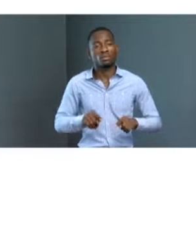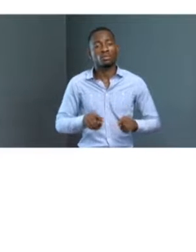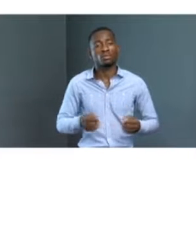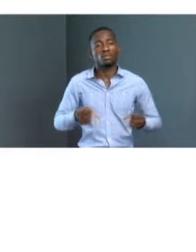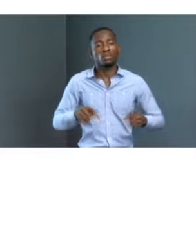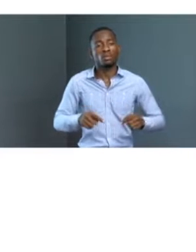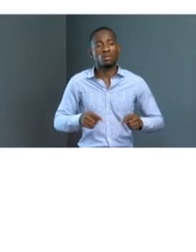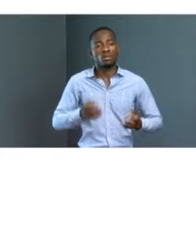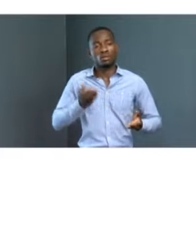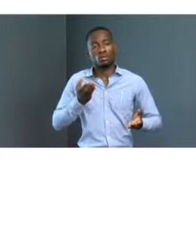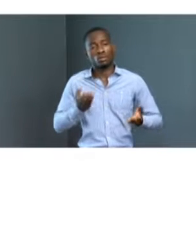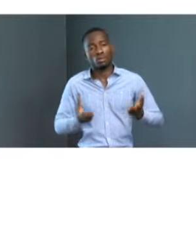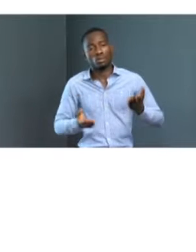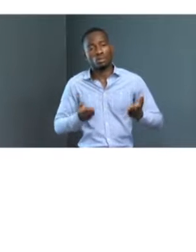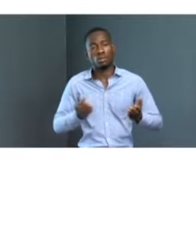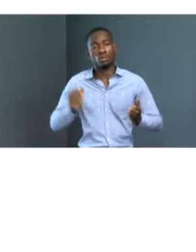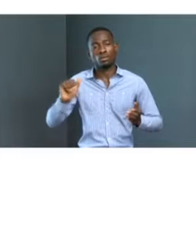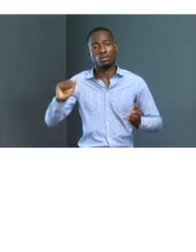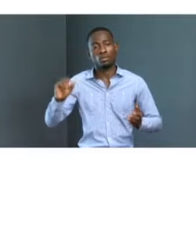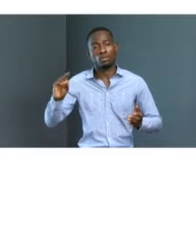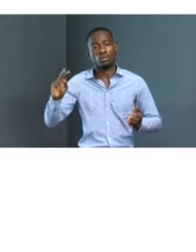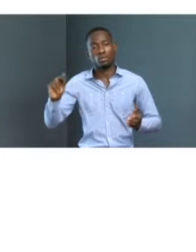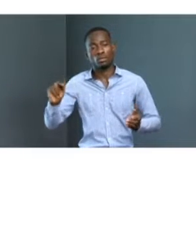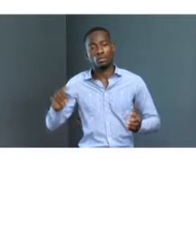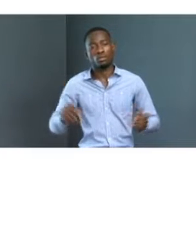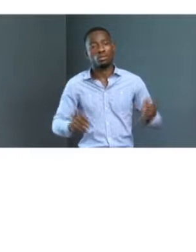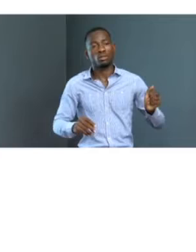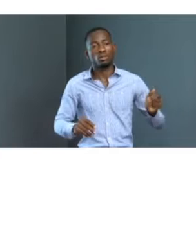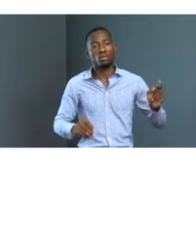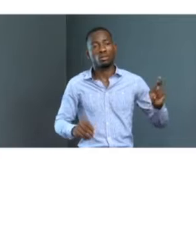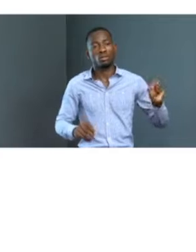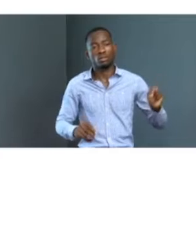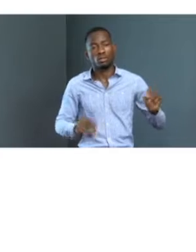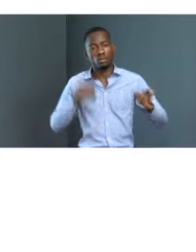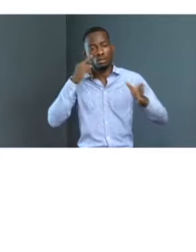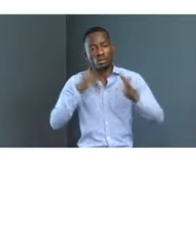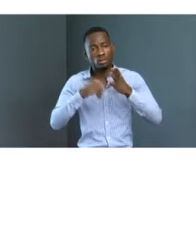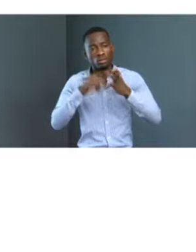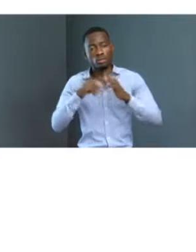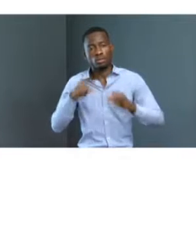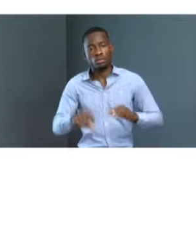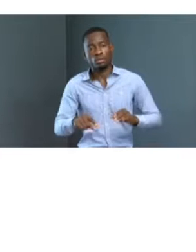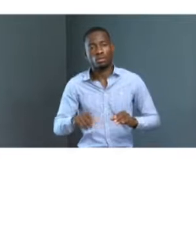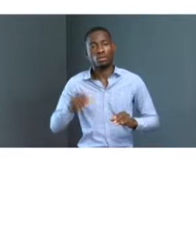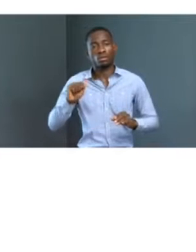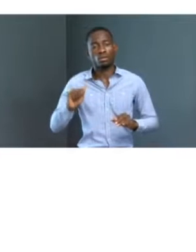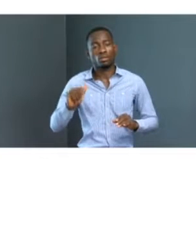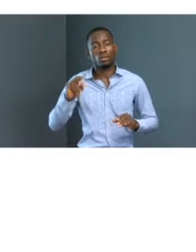quand on compare l'ADN à l'ARN, on s'aperçoit que l'ADN a pour sucre